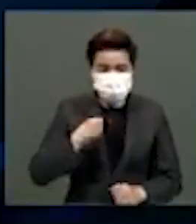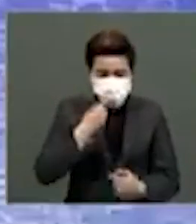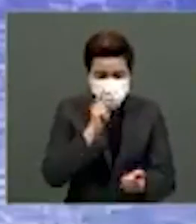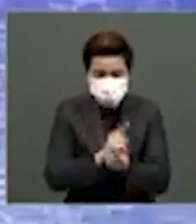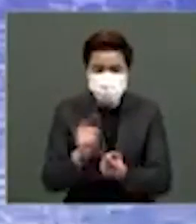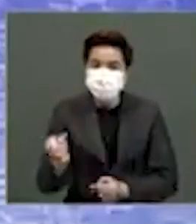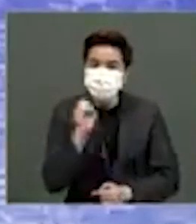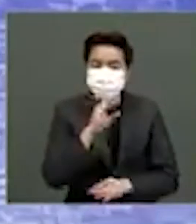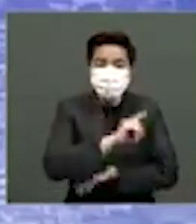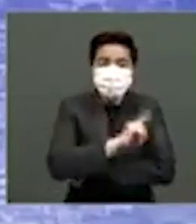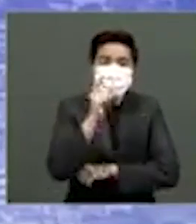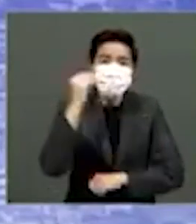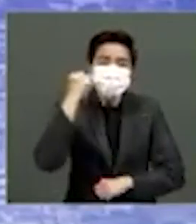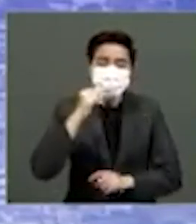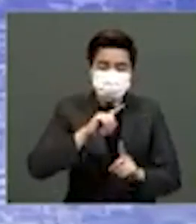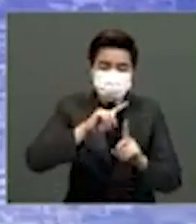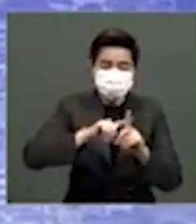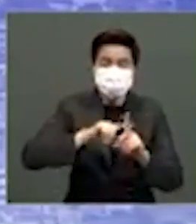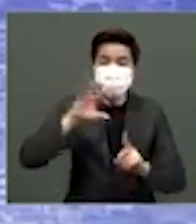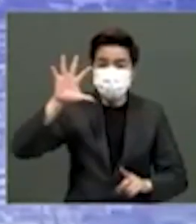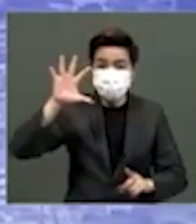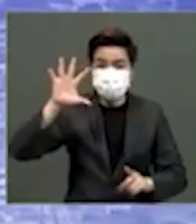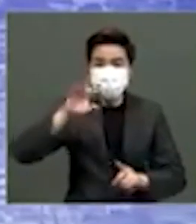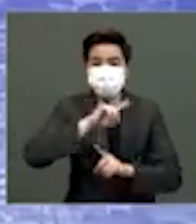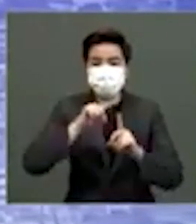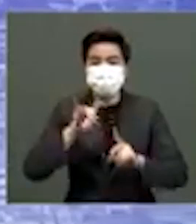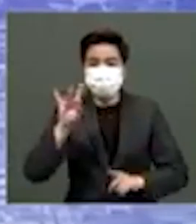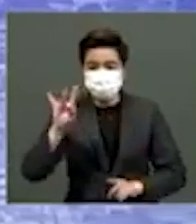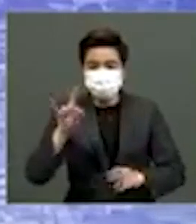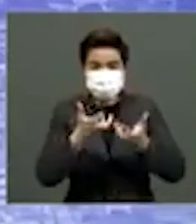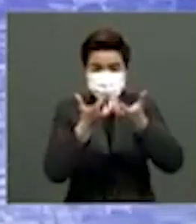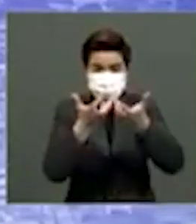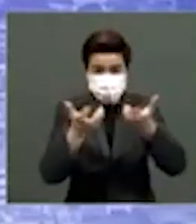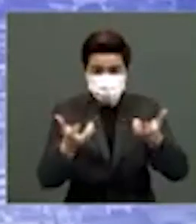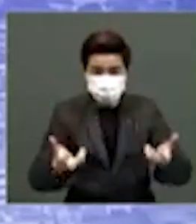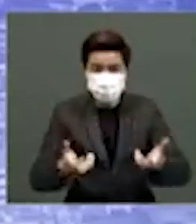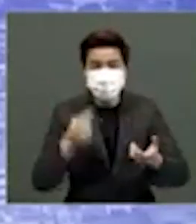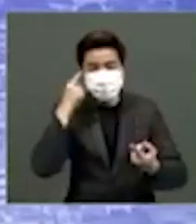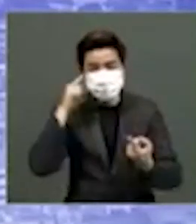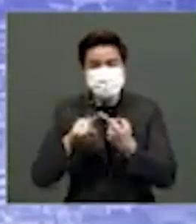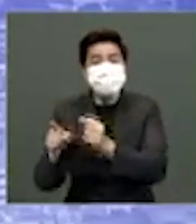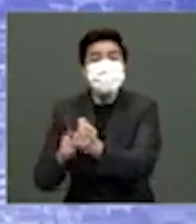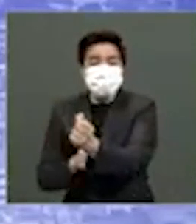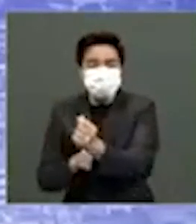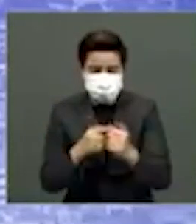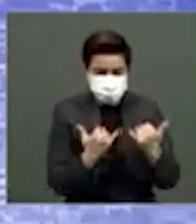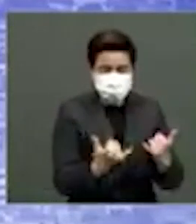มีการรายงานประจำวันก็คือวันที่8พฤษภาคมอันนี้แยกย่อยอาจจะช้ากว่าปัจจุบันสักนิดหน่อยนะ